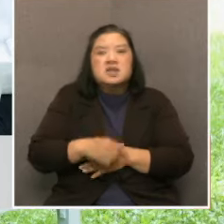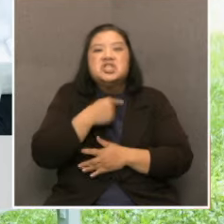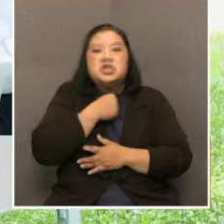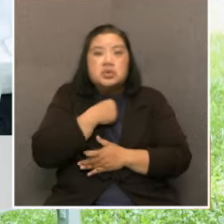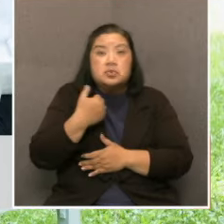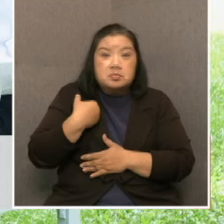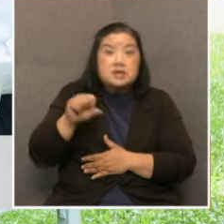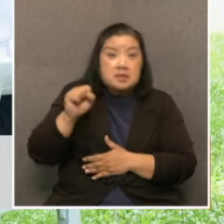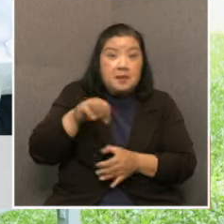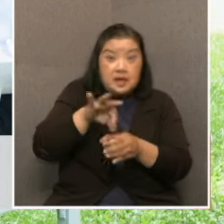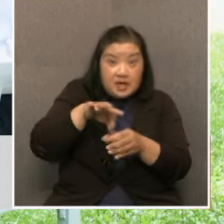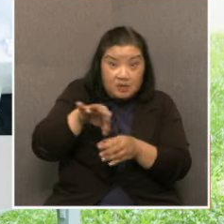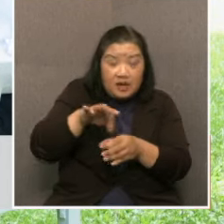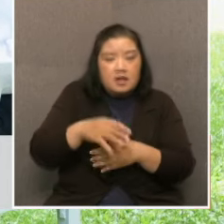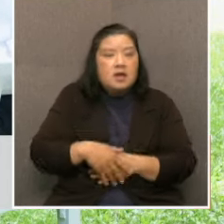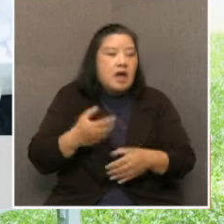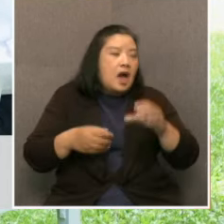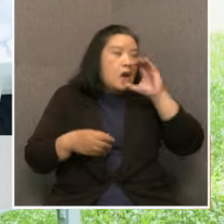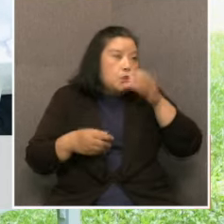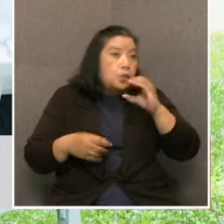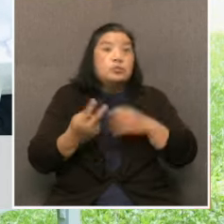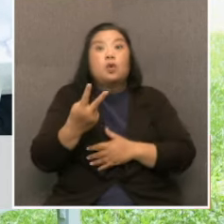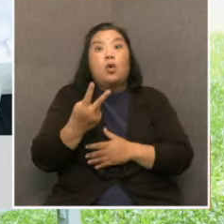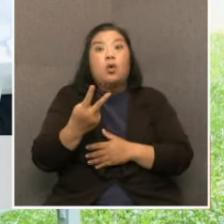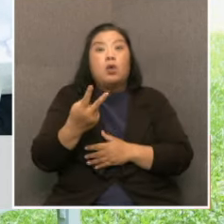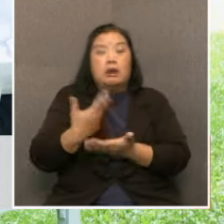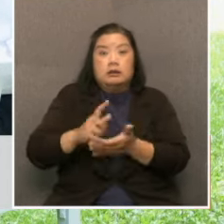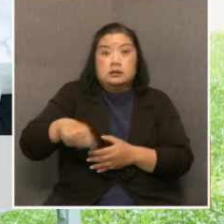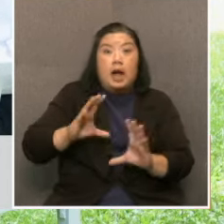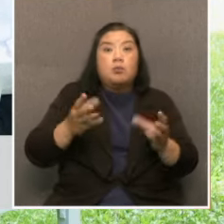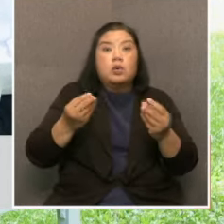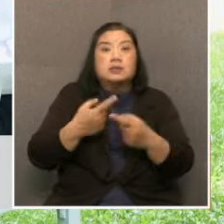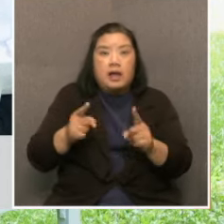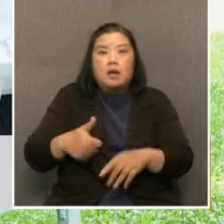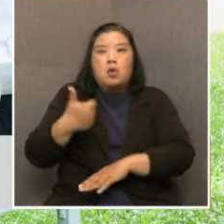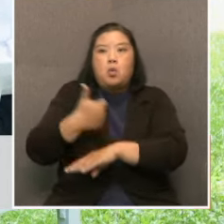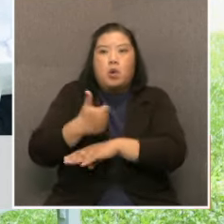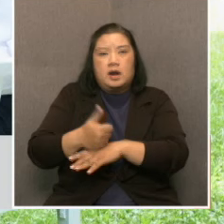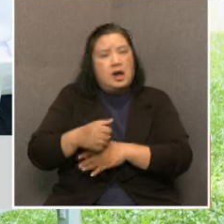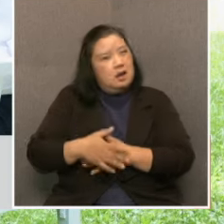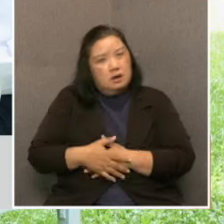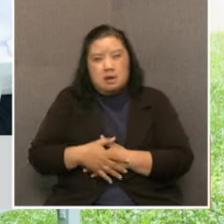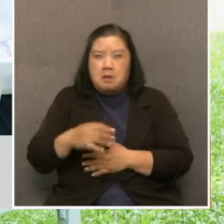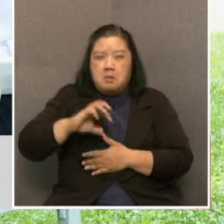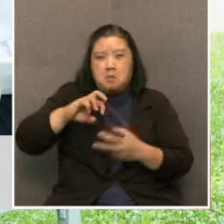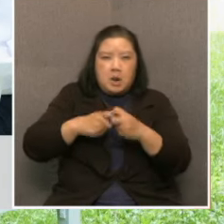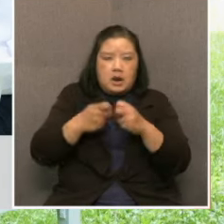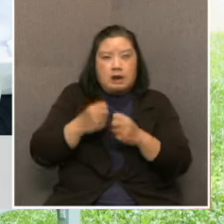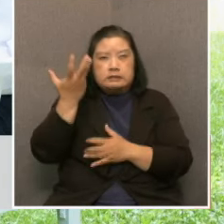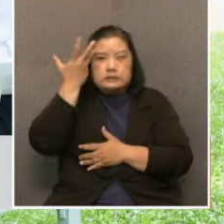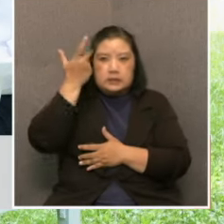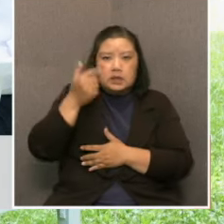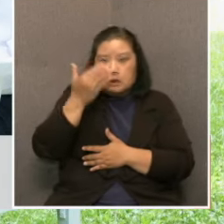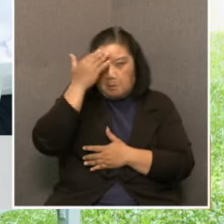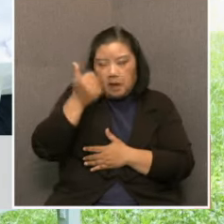ายจะกาแฟระหว่างวันอีก2แก้วก็ หมดแล้ว แล้วเจ้านายไม่พอใจผลงานเพราะว่าส่งไม่ออกเนี่ยนะครับจะปลดเราตอนเย็นหรือเปล่าไม่ทราบ